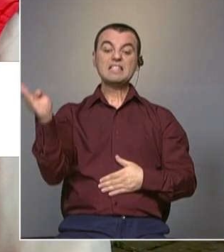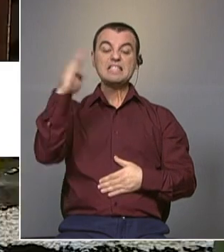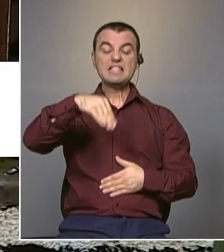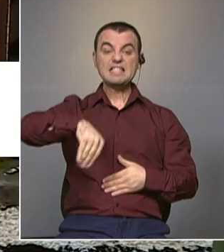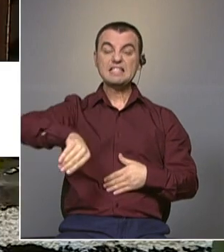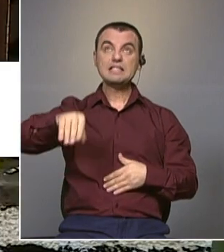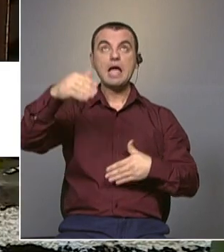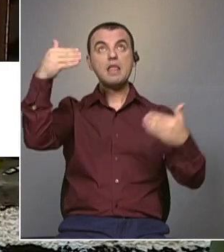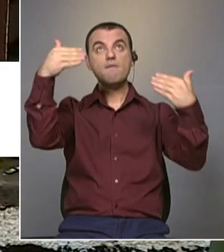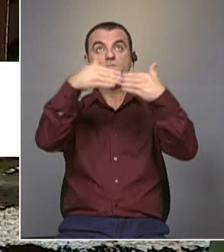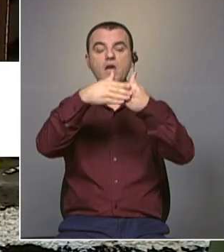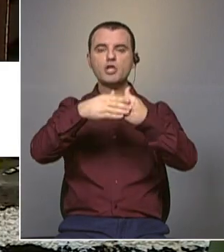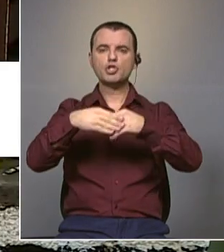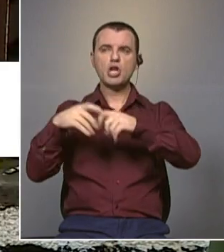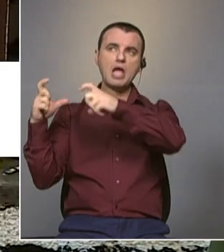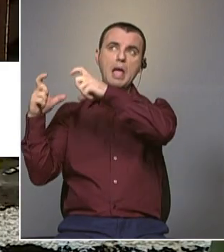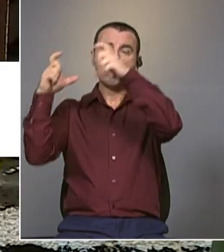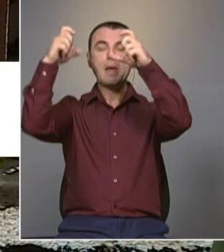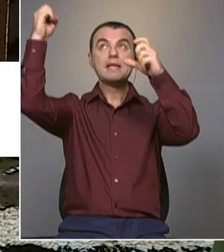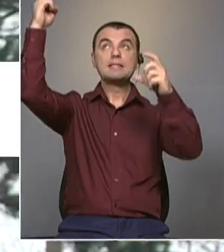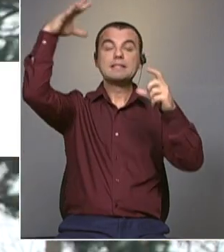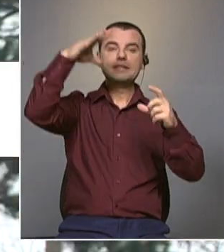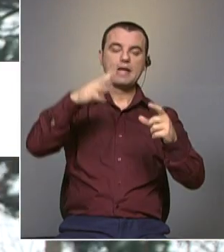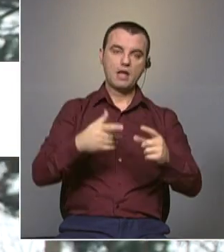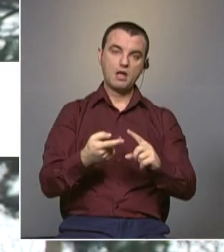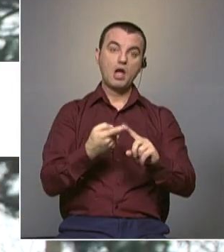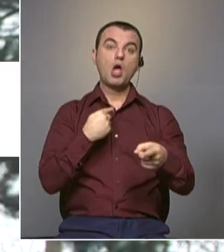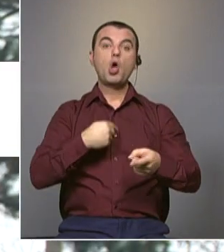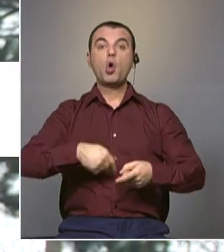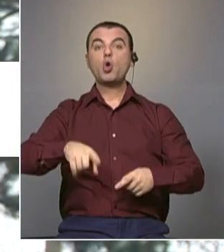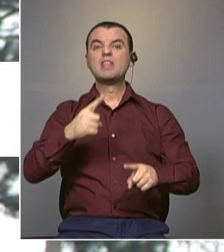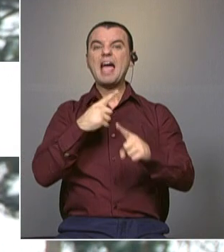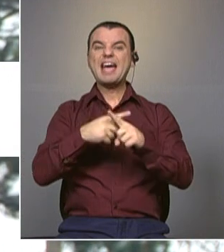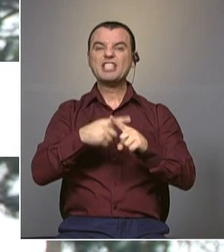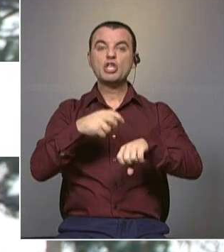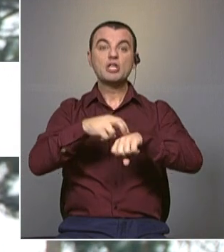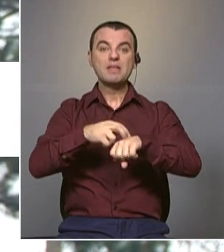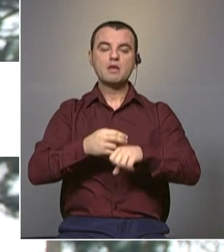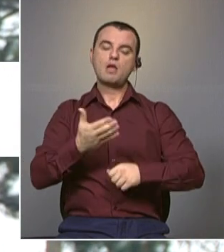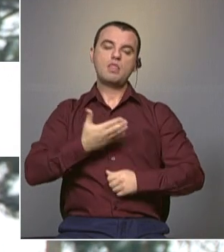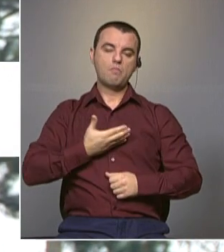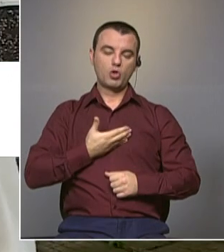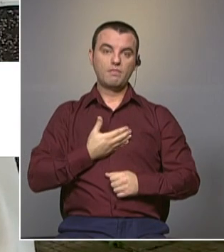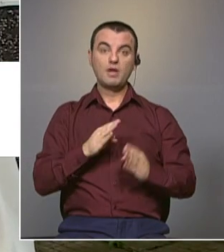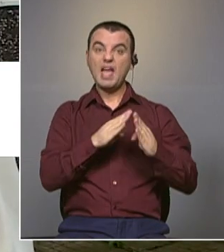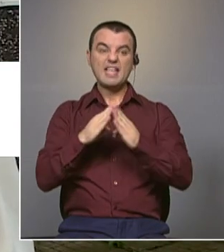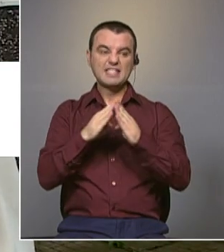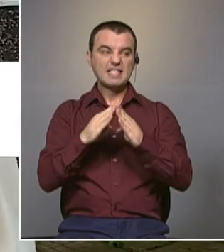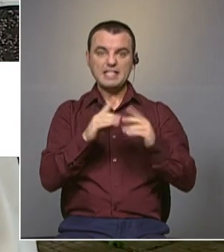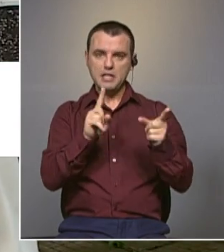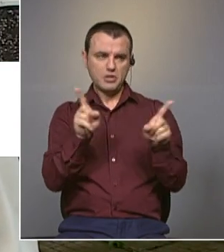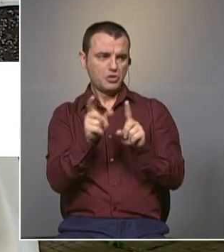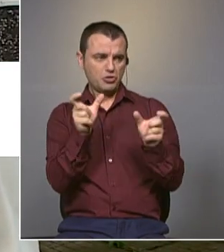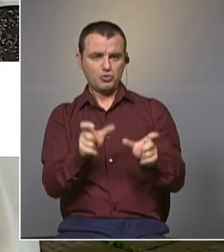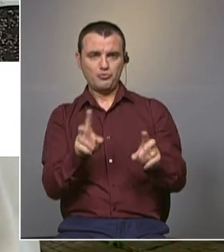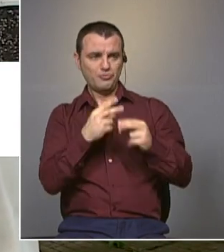месец изгрее. От Хаджи Димитър на Христо Ботев. Съседите също не останали безразлични. Казаха, няма само